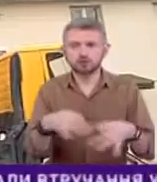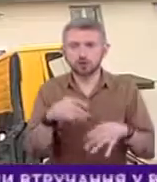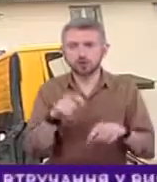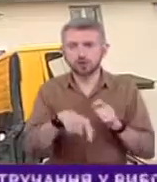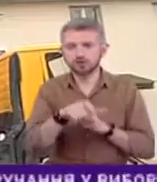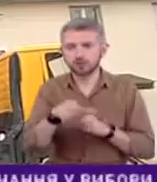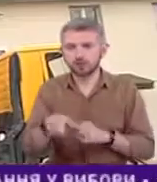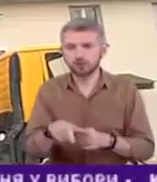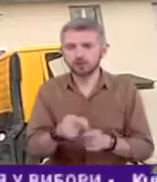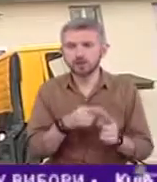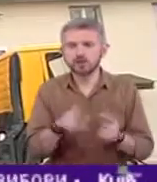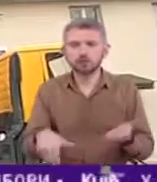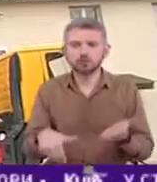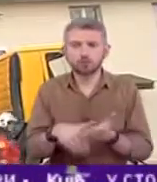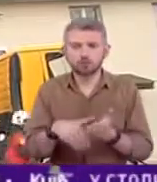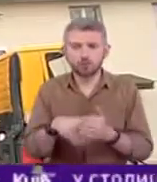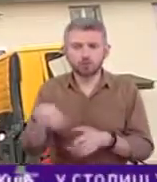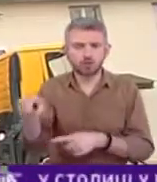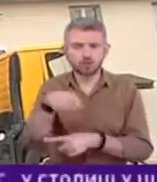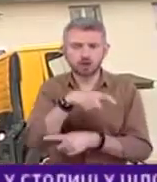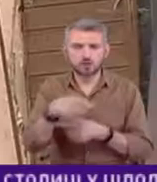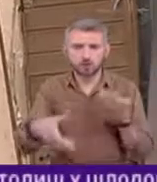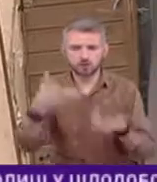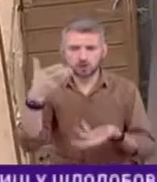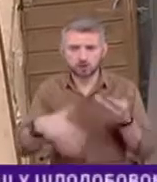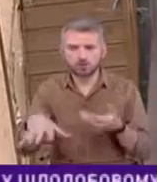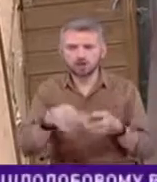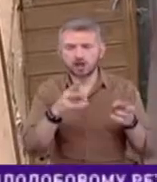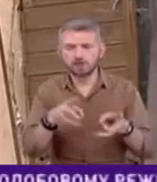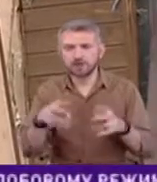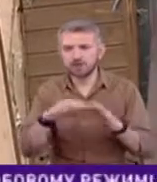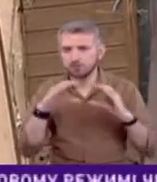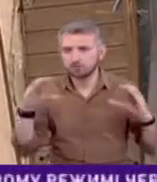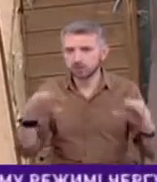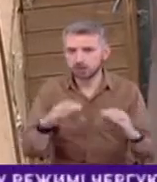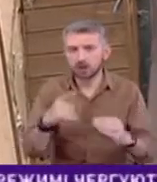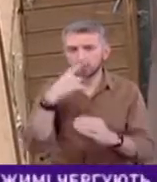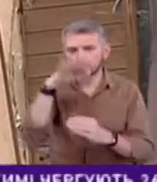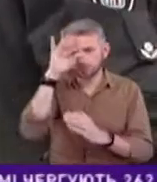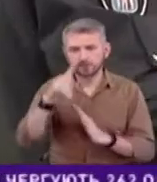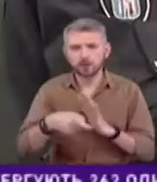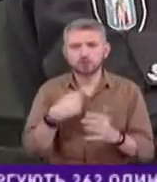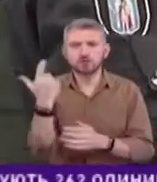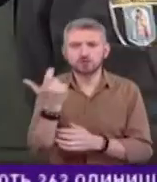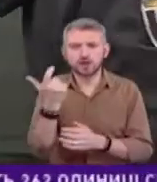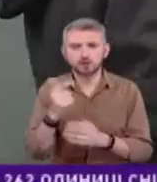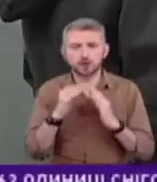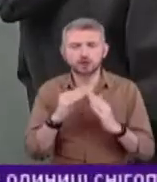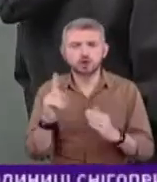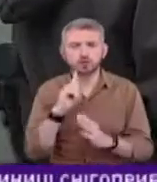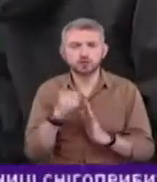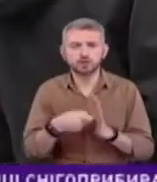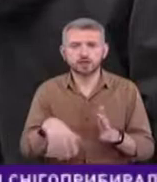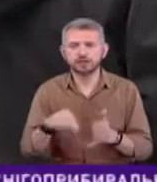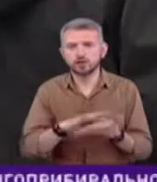експертів. За допомогою крана рятувальники розбирають всі аварійні плити, а правоохоронці встановлюють власника гаража, щоб з'ясувати